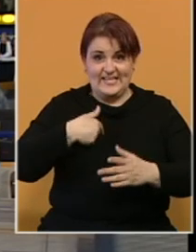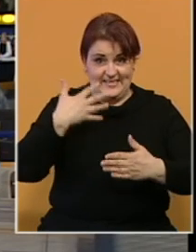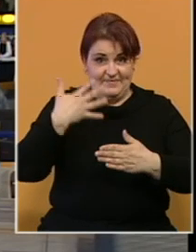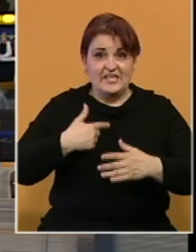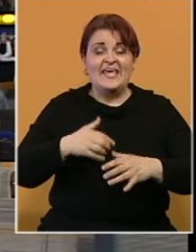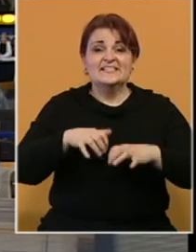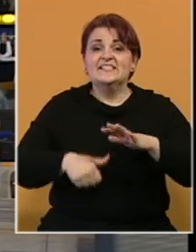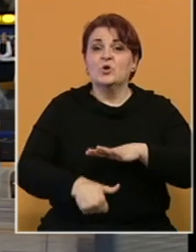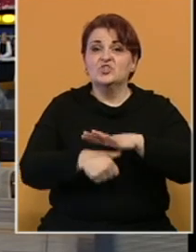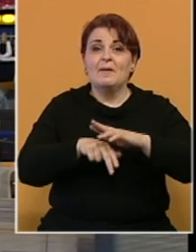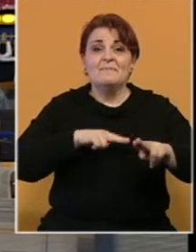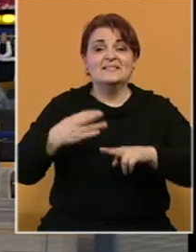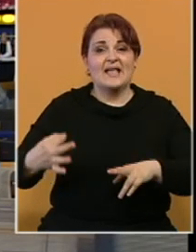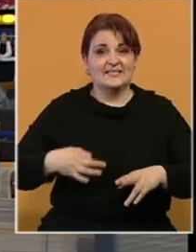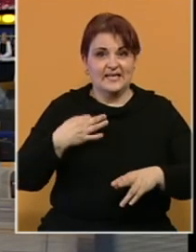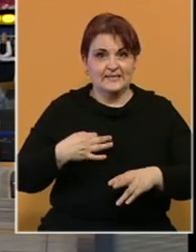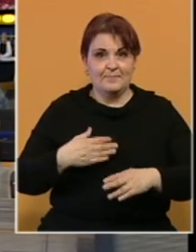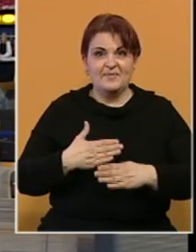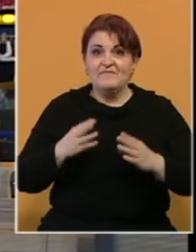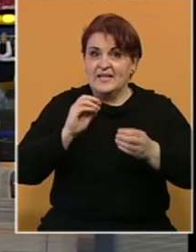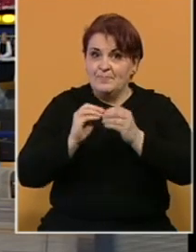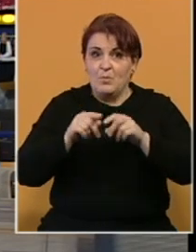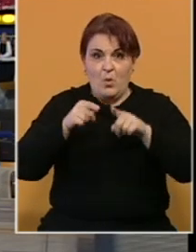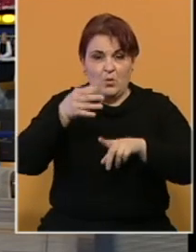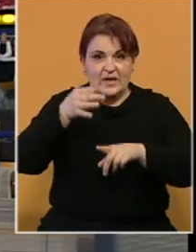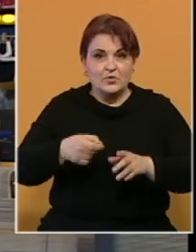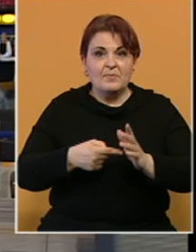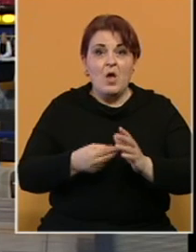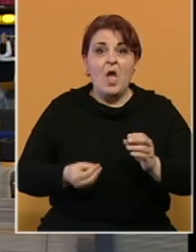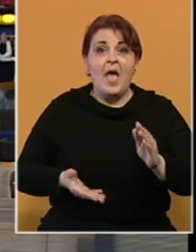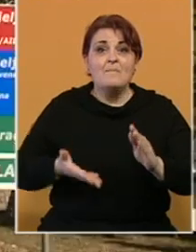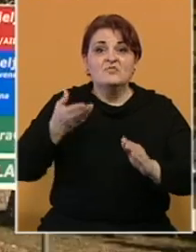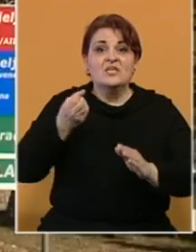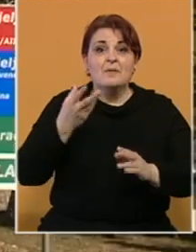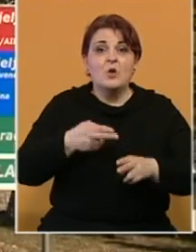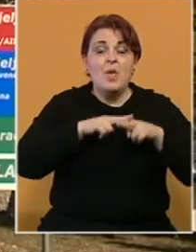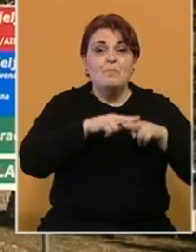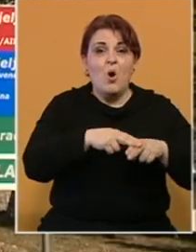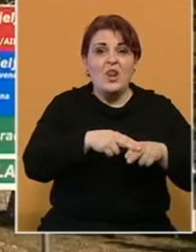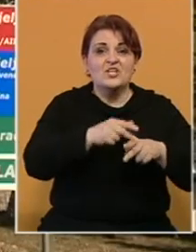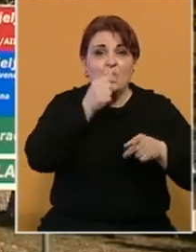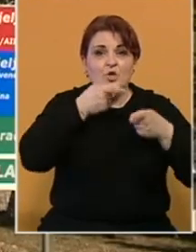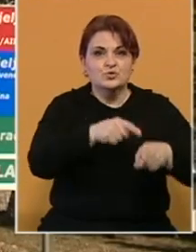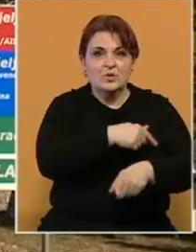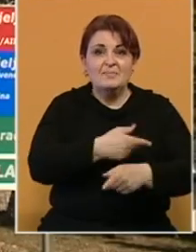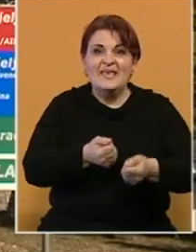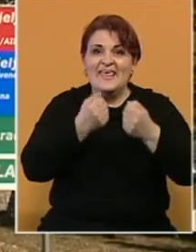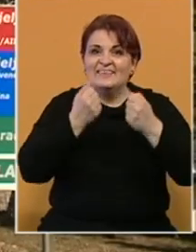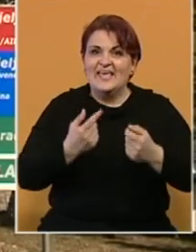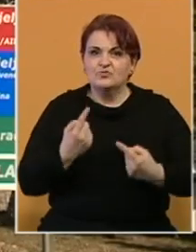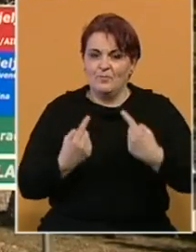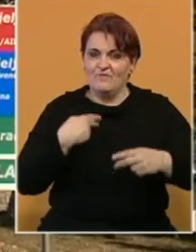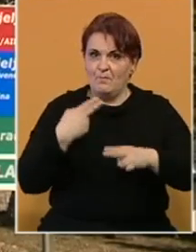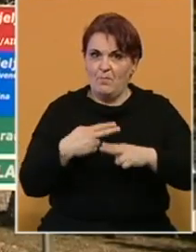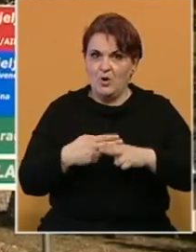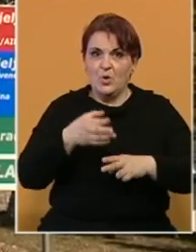je za BHRT iz kriznog štaba Ministarstva zdravstva. Veliki problem u ovom kantonu predstavlja povećan broj bolničkih pacijenata sa teškom kliničkom